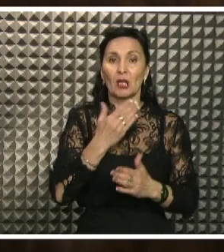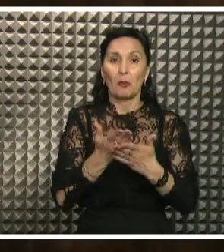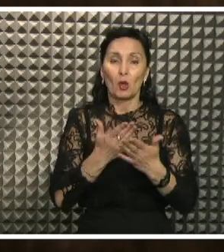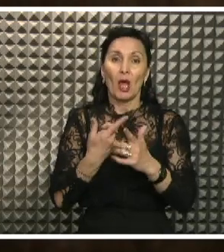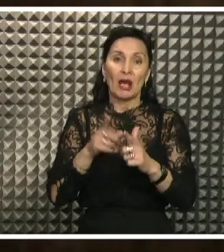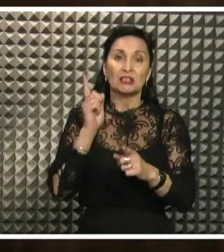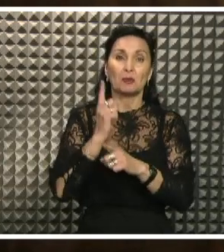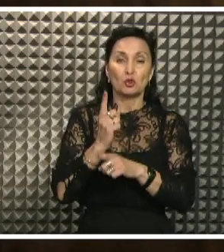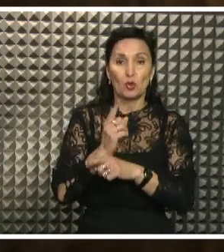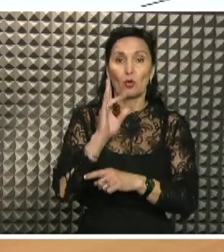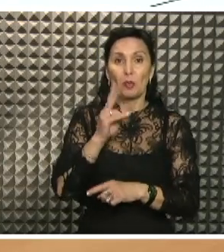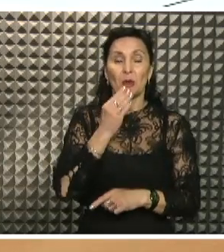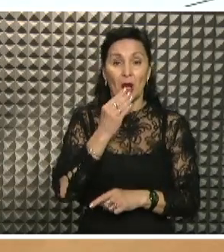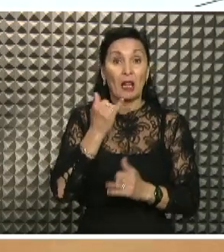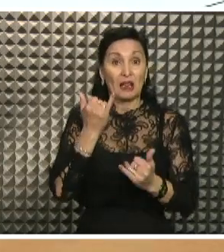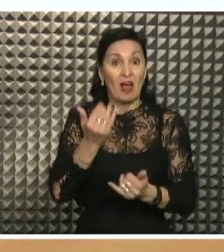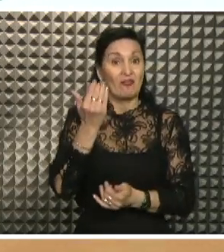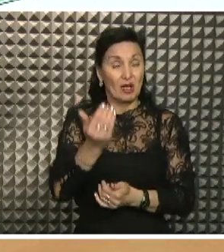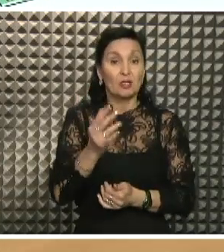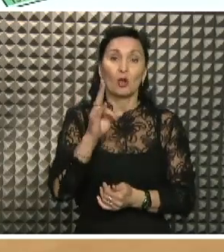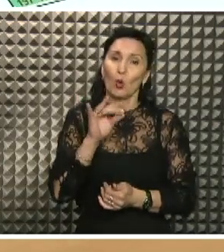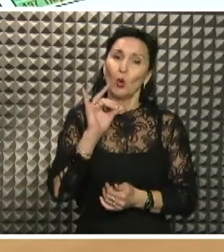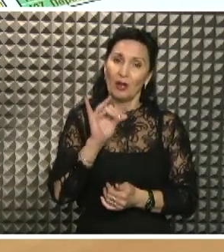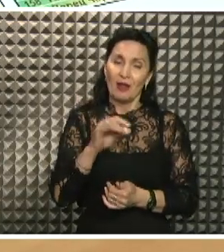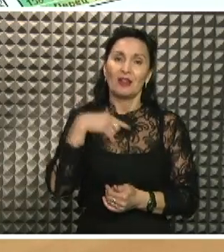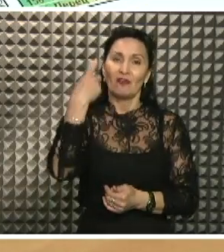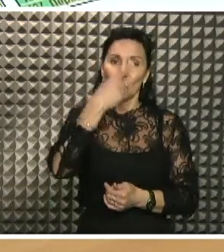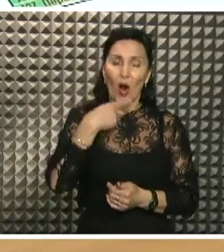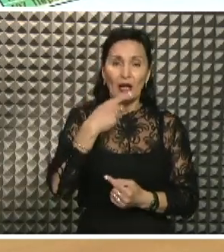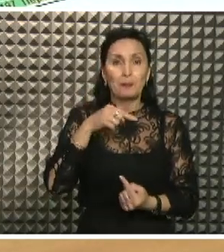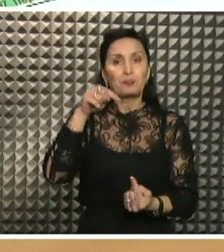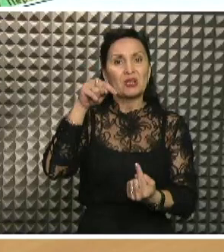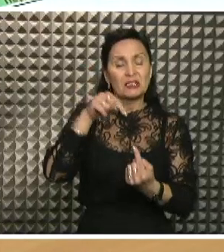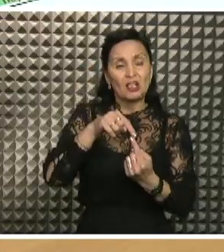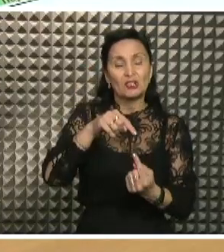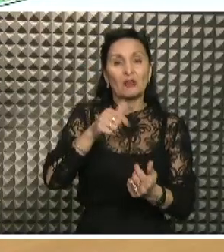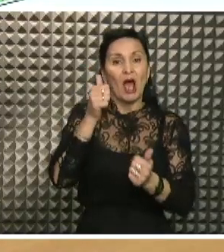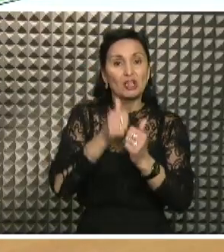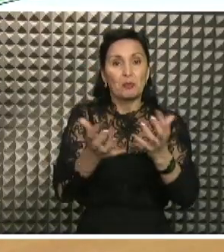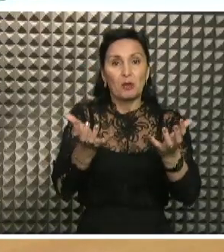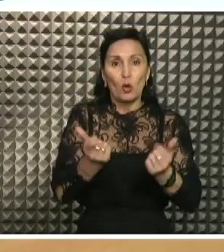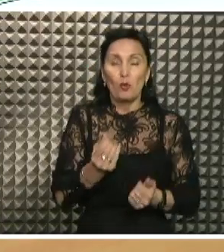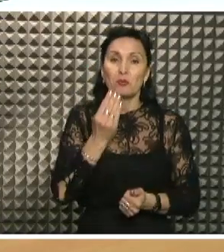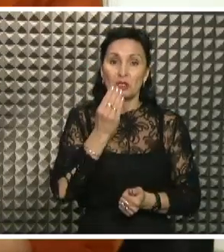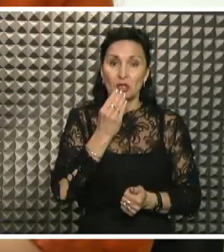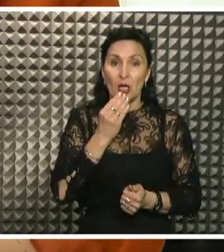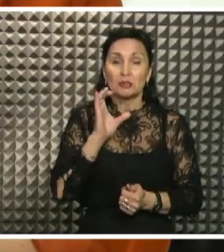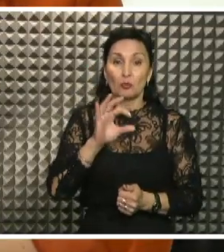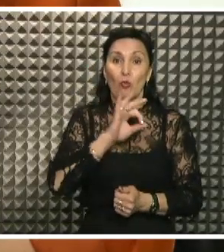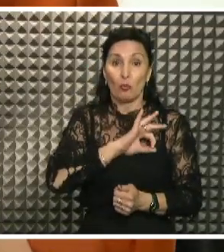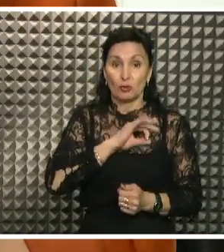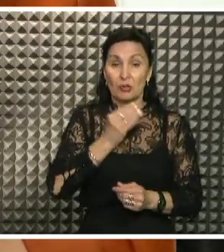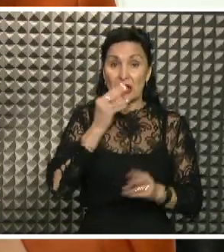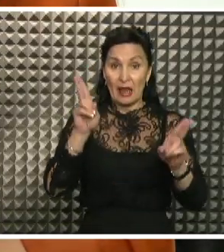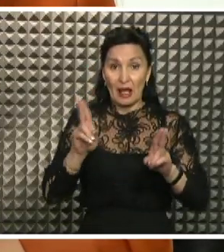или запрещенных к употреблению именно для вас, но и их индивидуальное сочетание в каждом приеме пищи. С помощью диеты, составленной